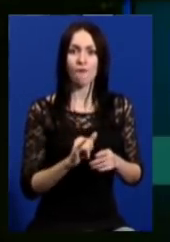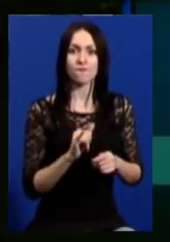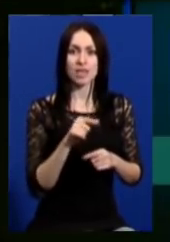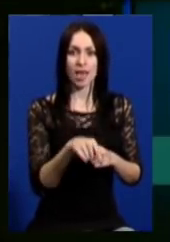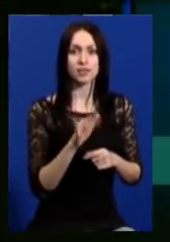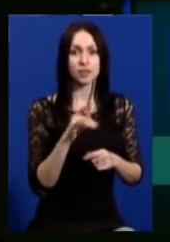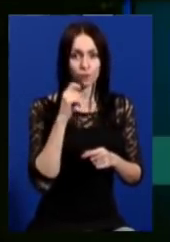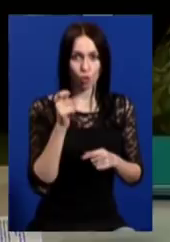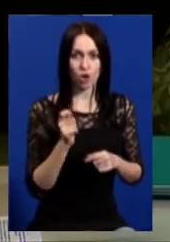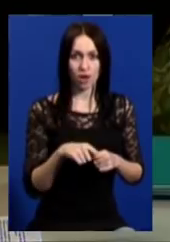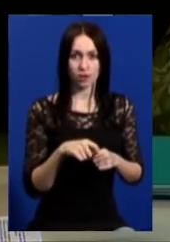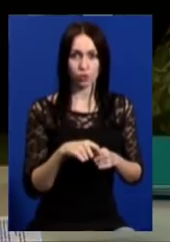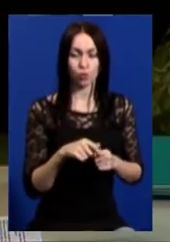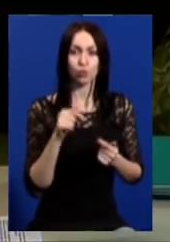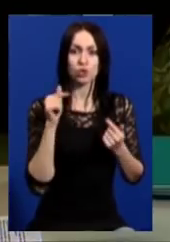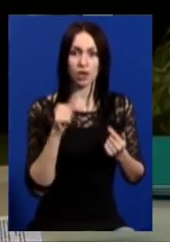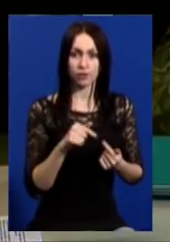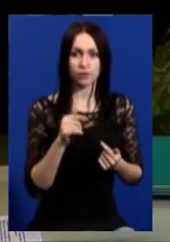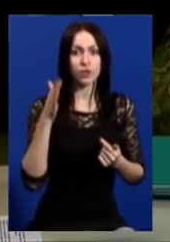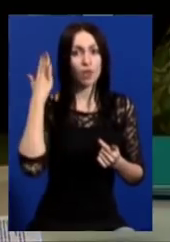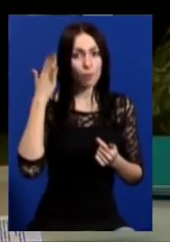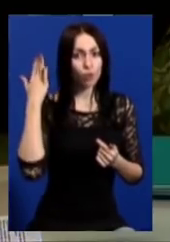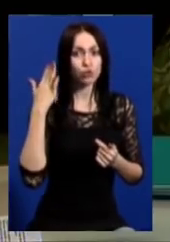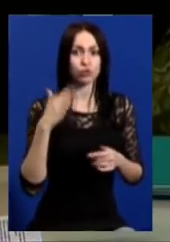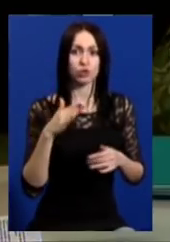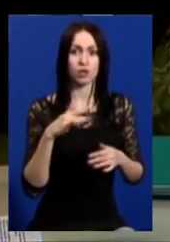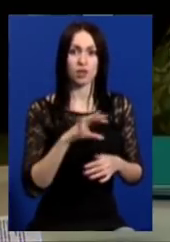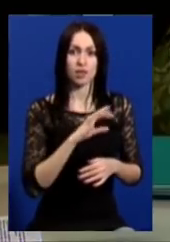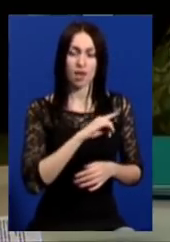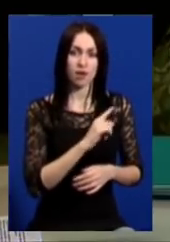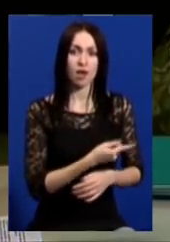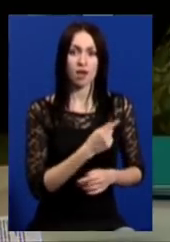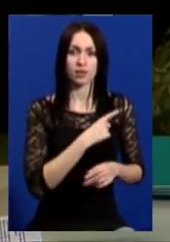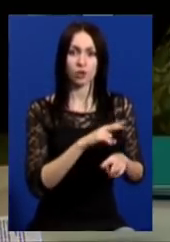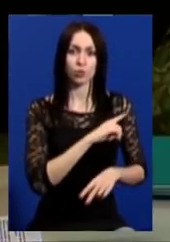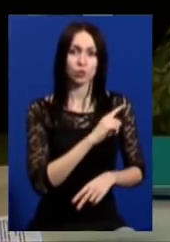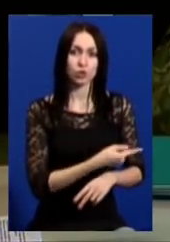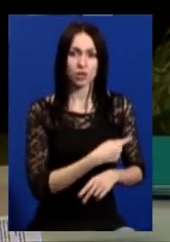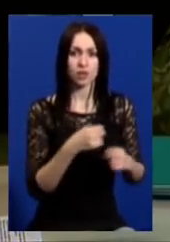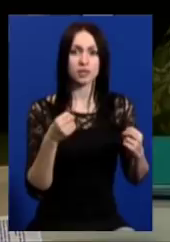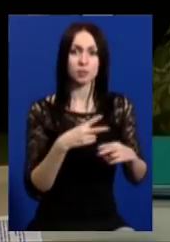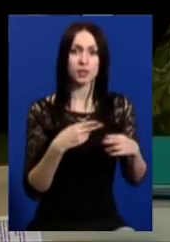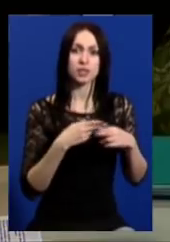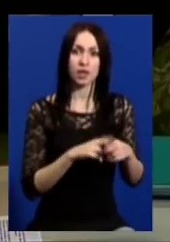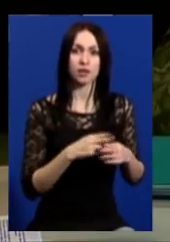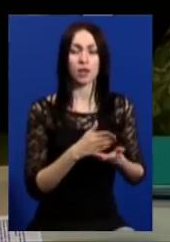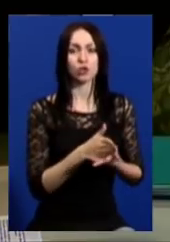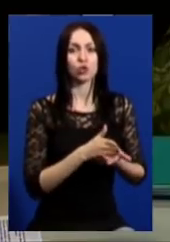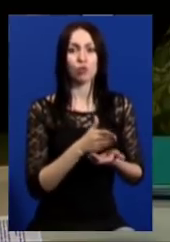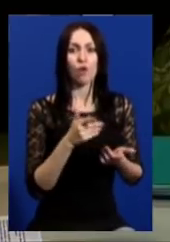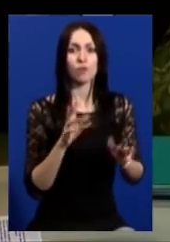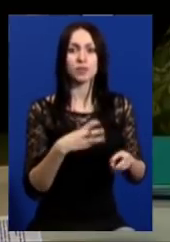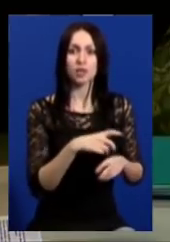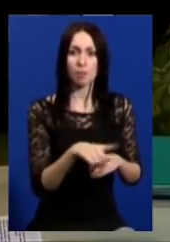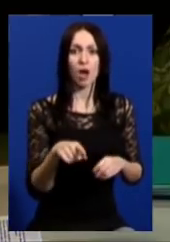Україну. Відповідно, прикордонні наряди посилені засобами спецтехніки, службовими собаками